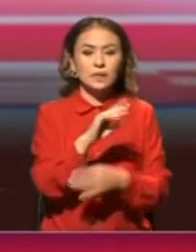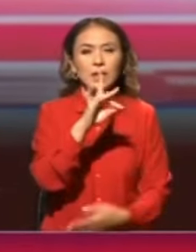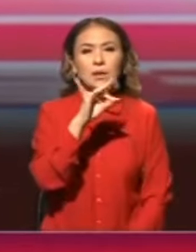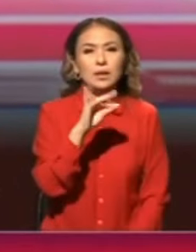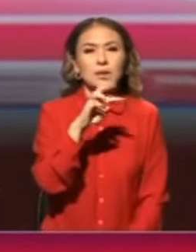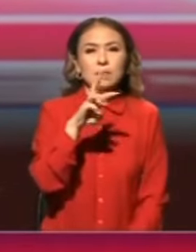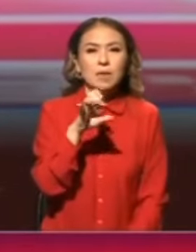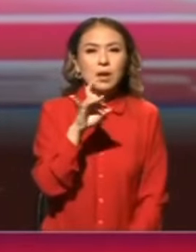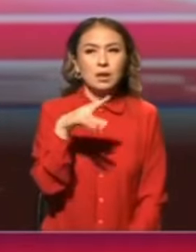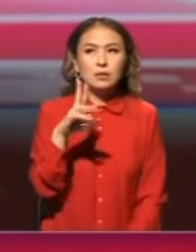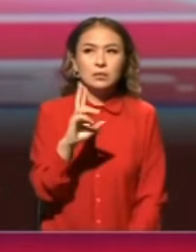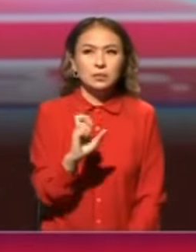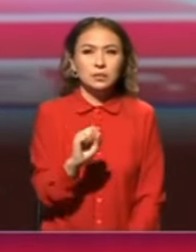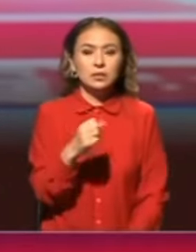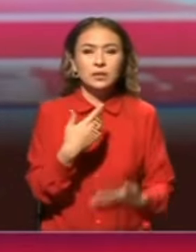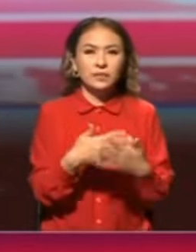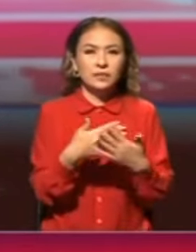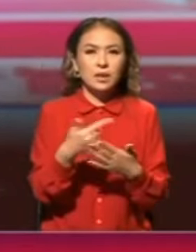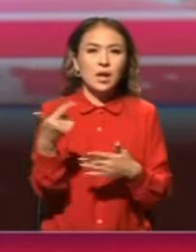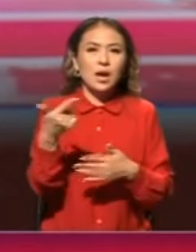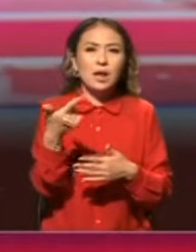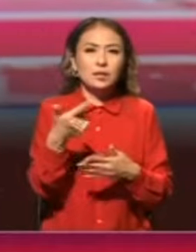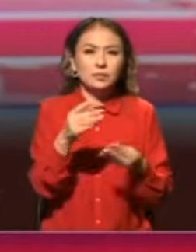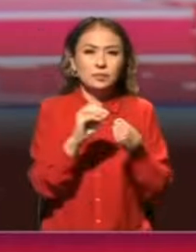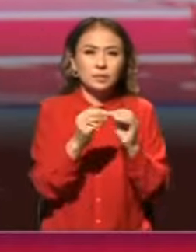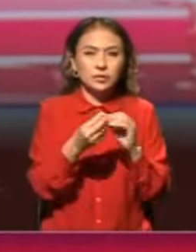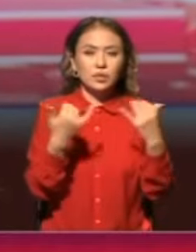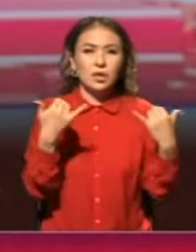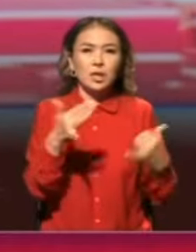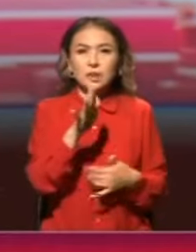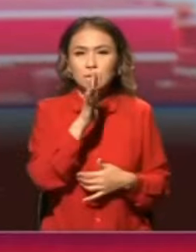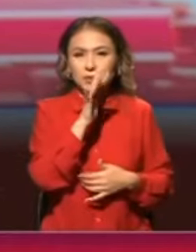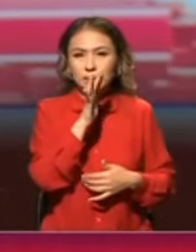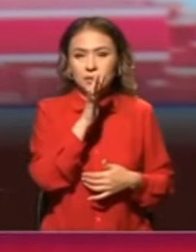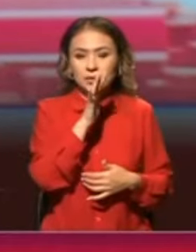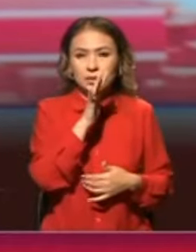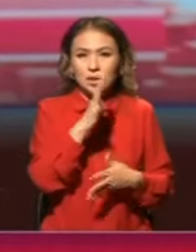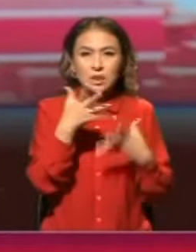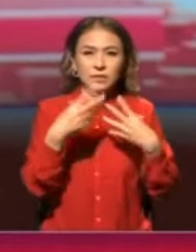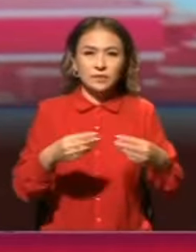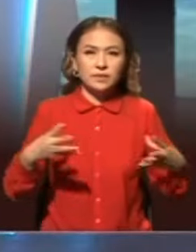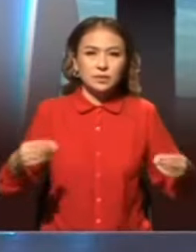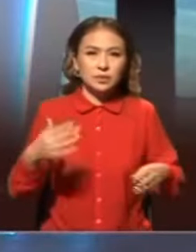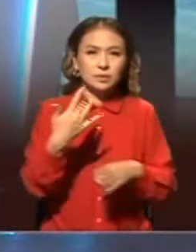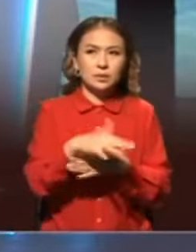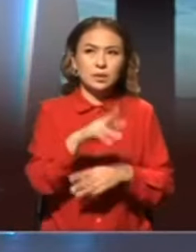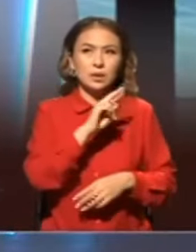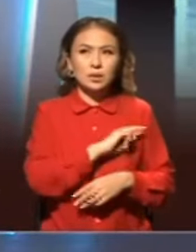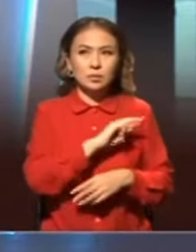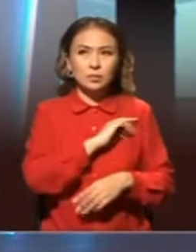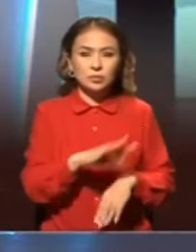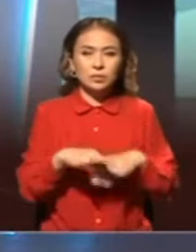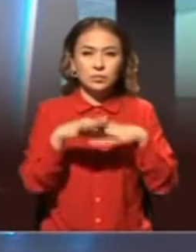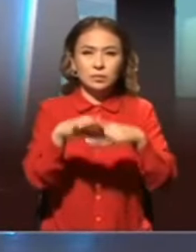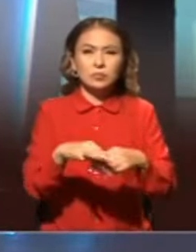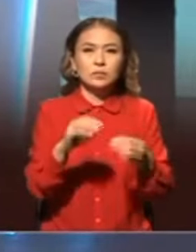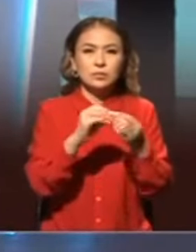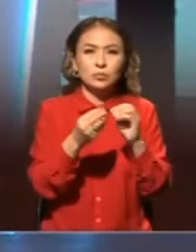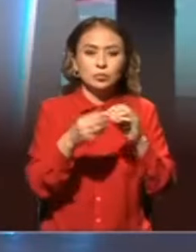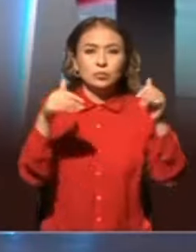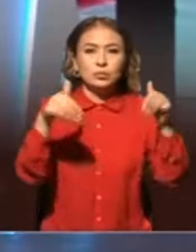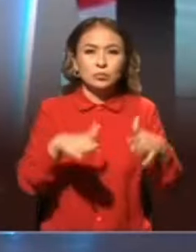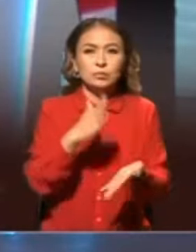айта кетейін. Бұл жерде жаңағы кепілдік мәселесі. Қазіргі таңда осы көктемгі дала жұмыстарын жүргізуге кепілдік мәселесі